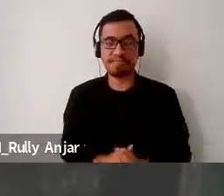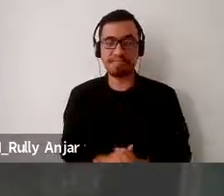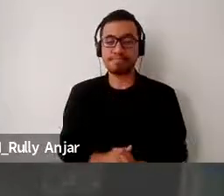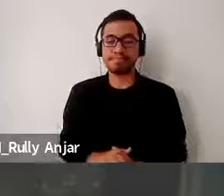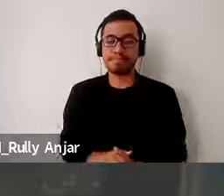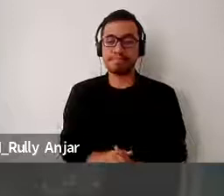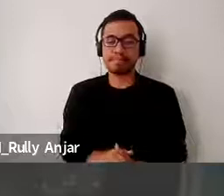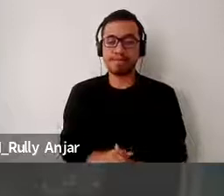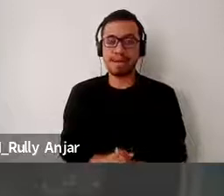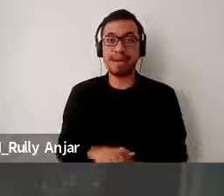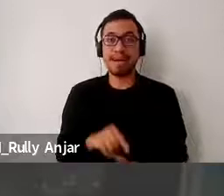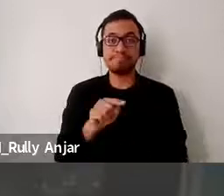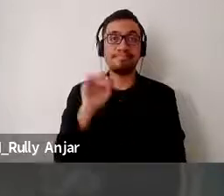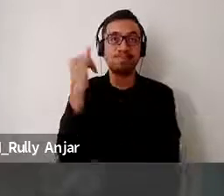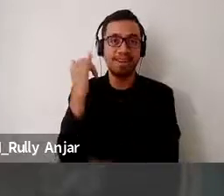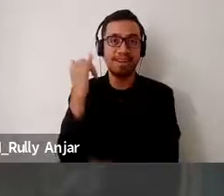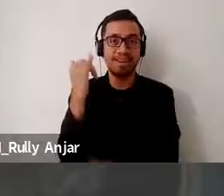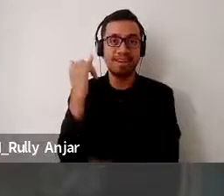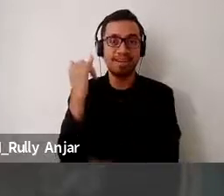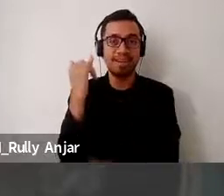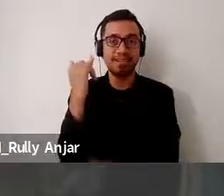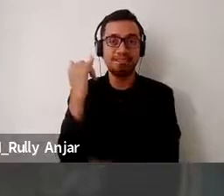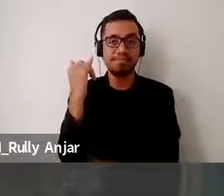ini PKL sangat terkait dengan